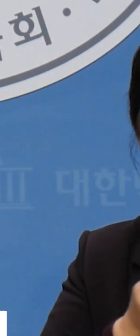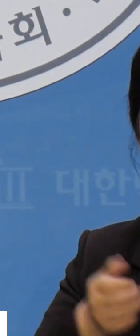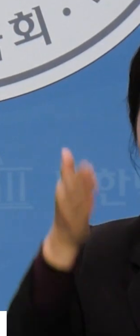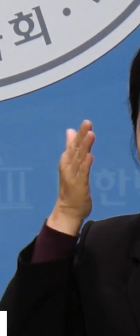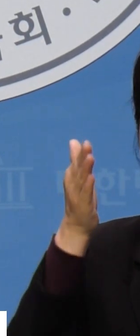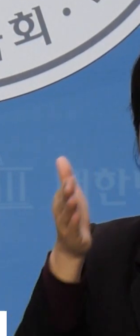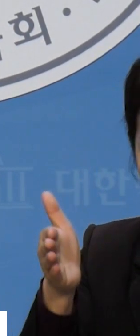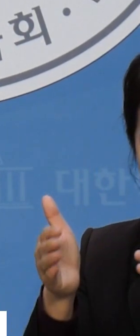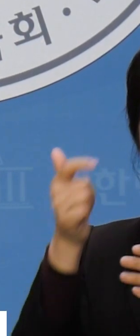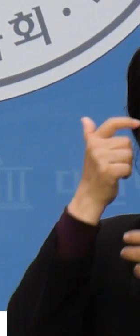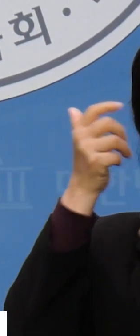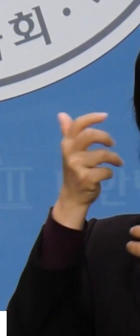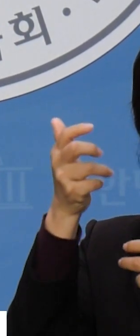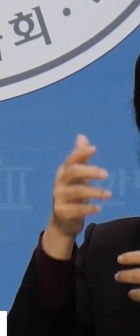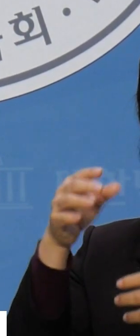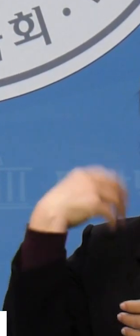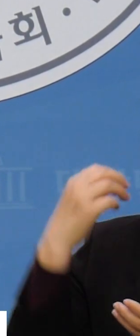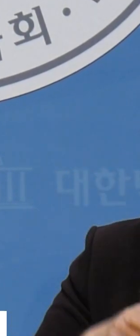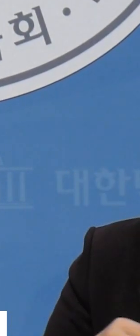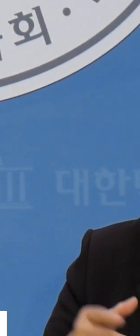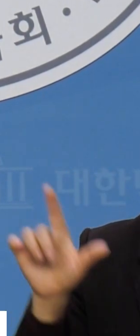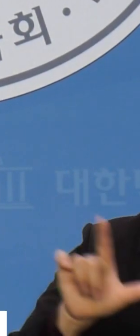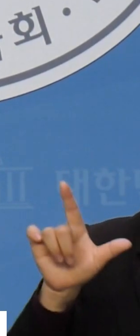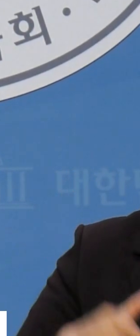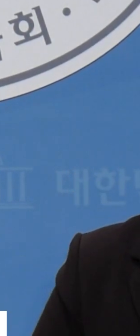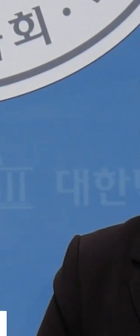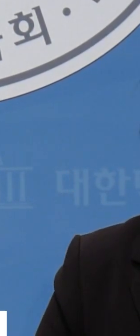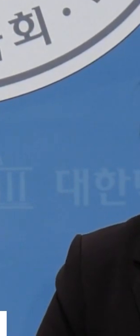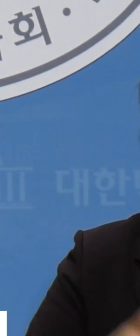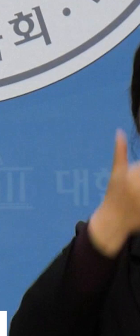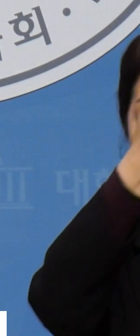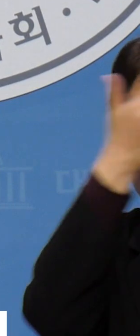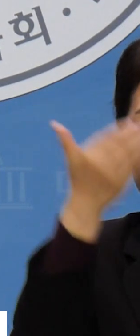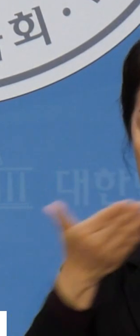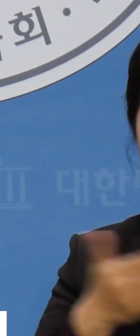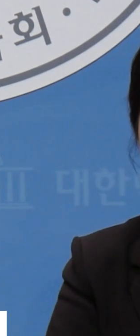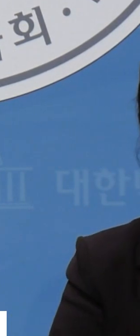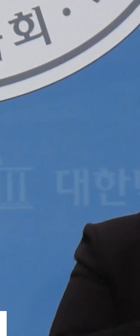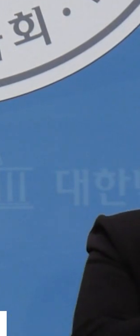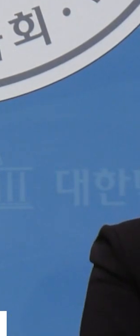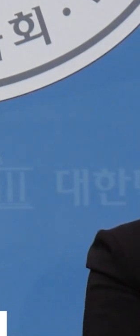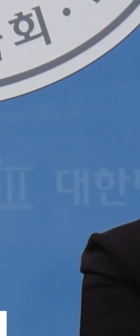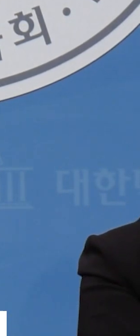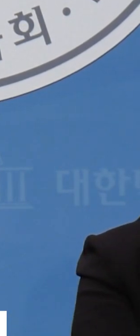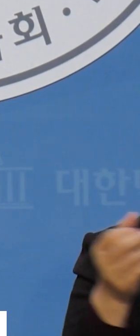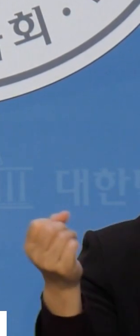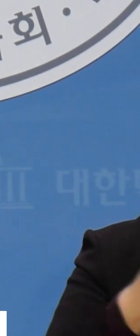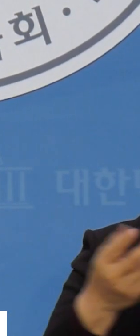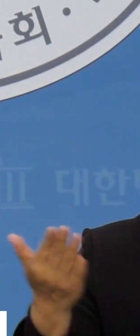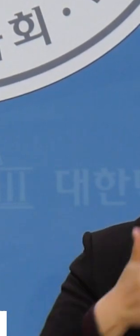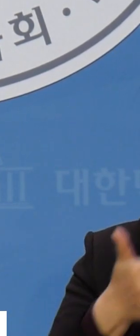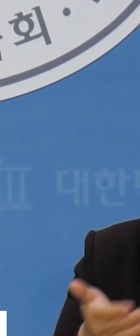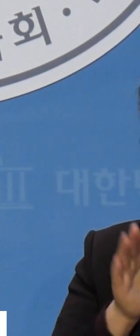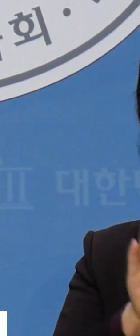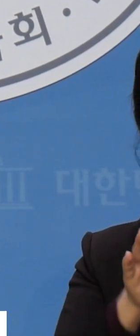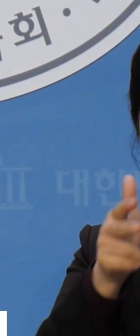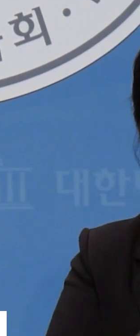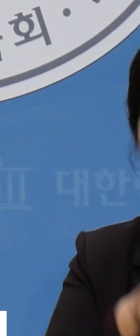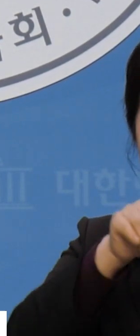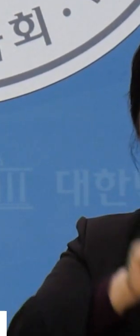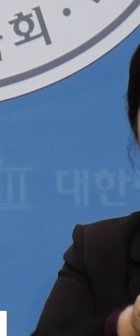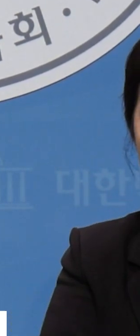아직도 헤어나지 못한 것 같습니다. 청년 취업 진로 및 일 경험 지원 사업 등 청년과 미래를 위한